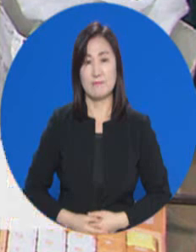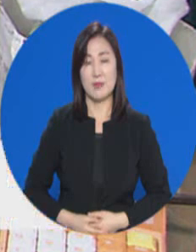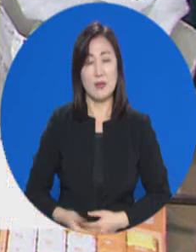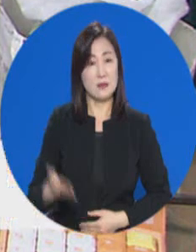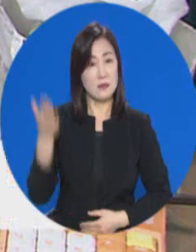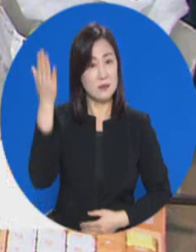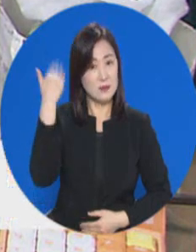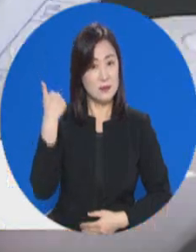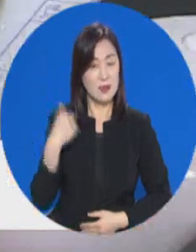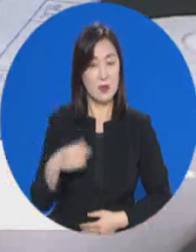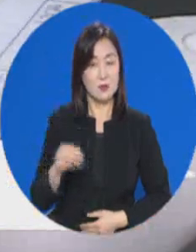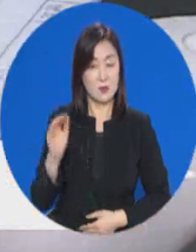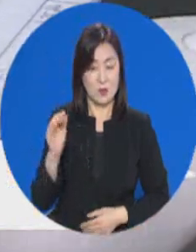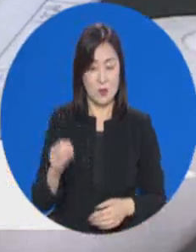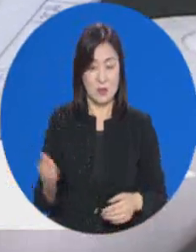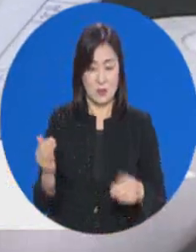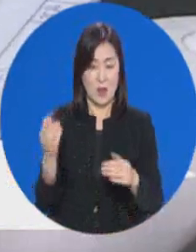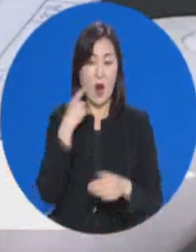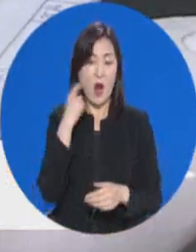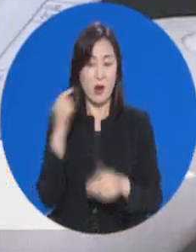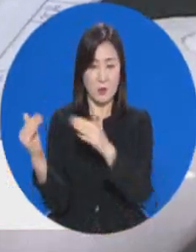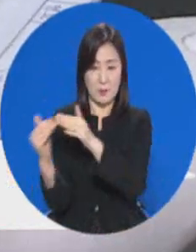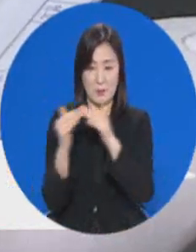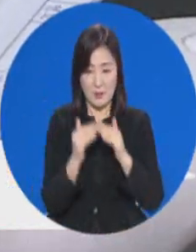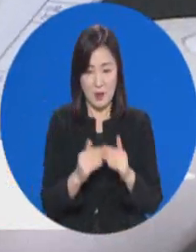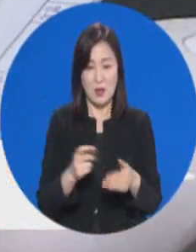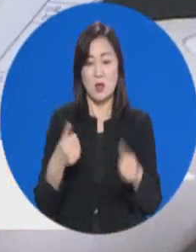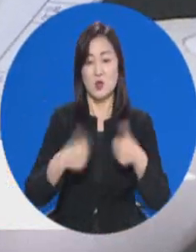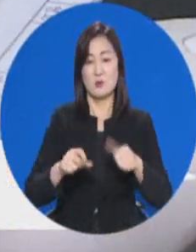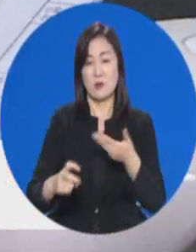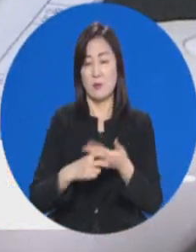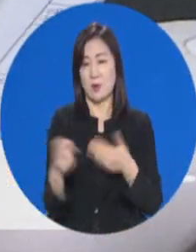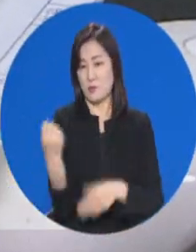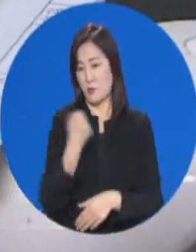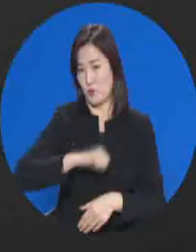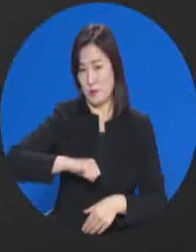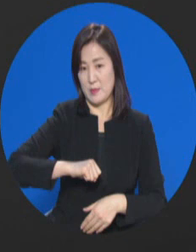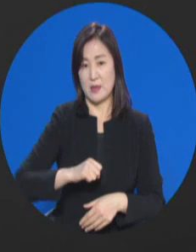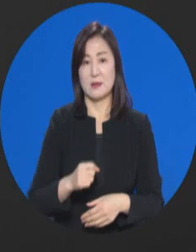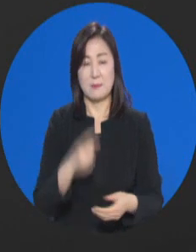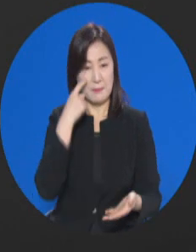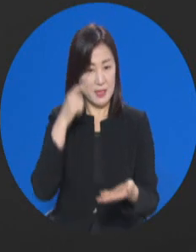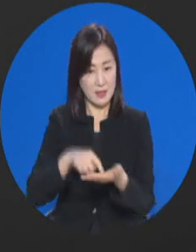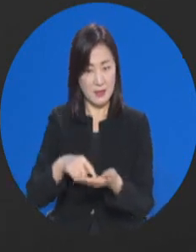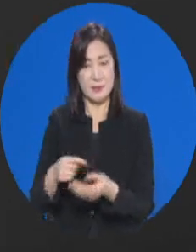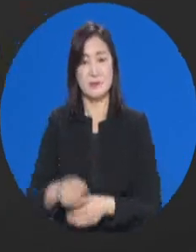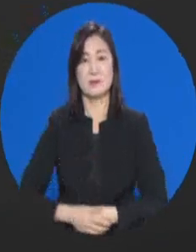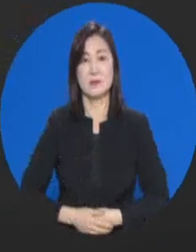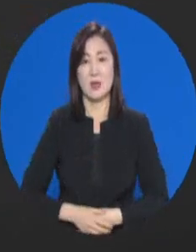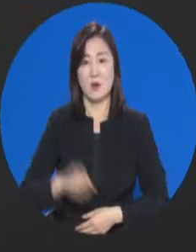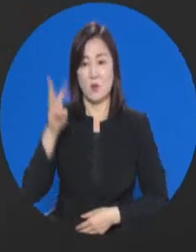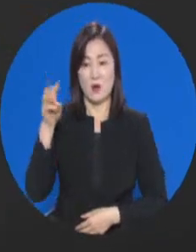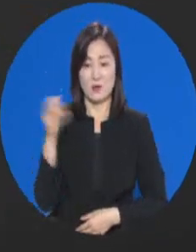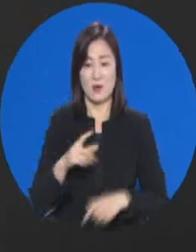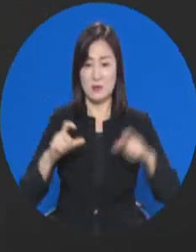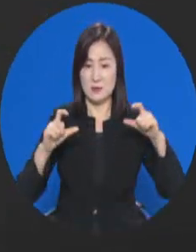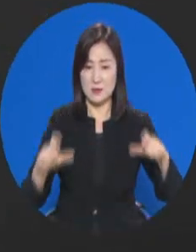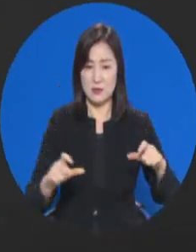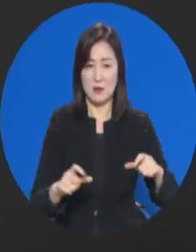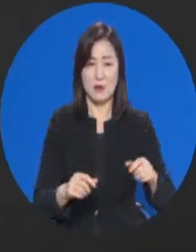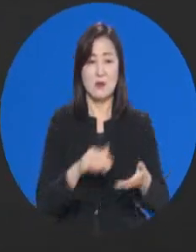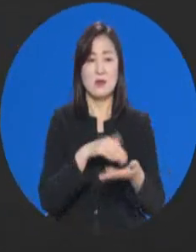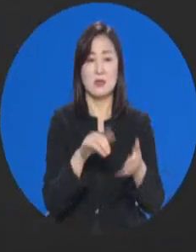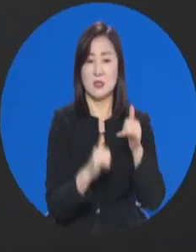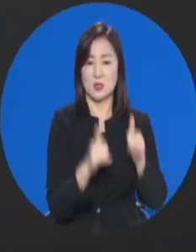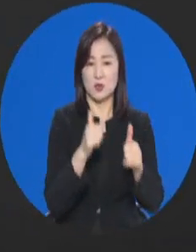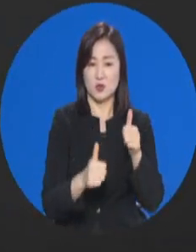지난해 이어 최근에도 위장 전입 등 주민등록법 위반 사례 점검을 통보한 전라남도. 특히 광역만큼 지자체들의 인구 경쟁 논란을